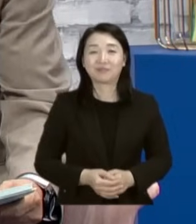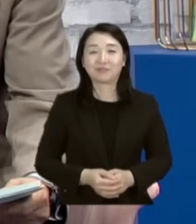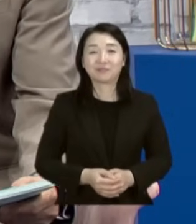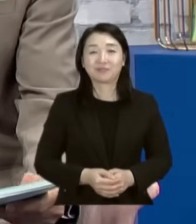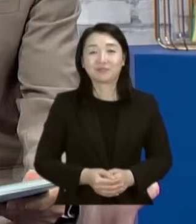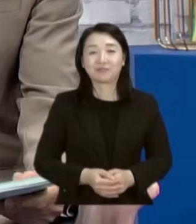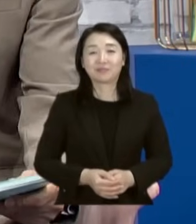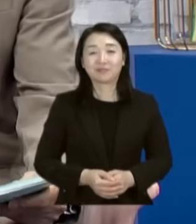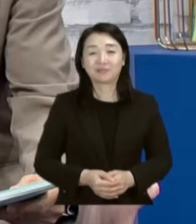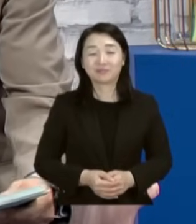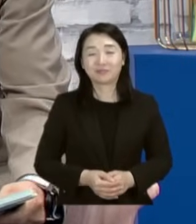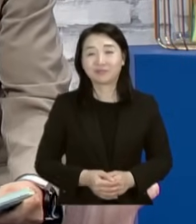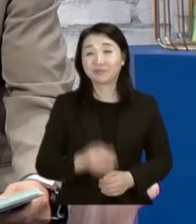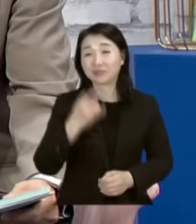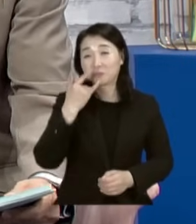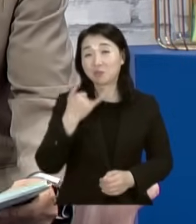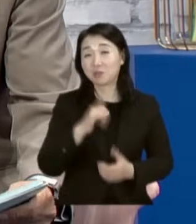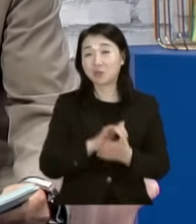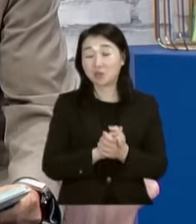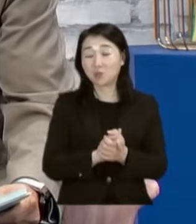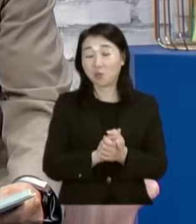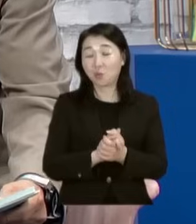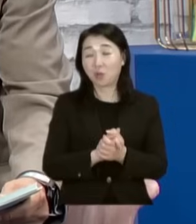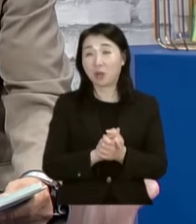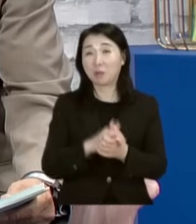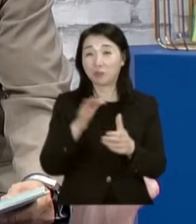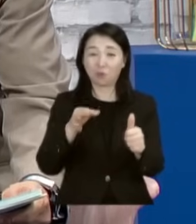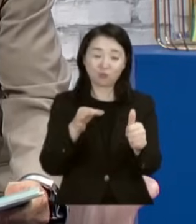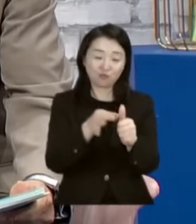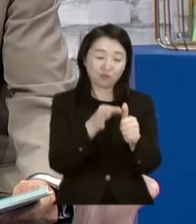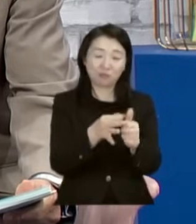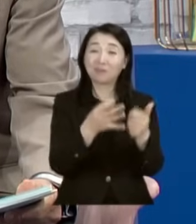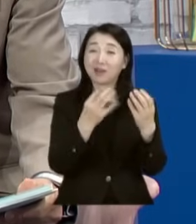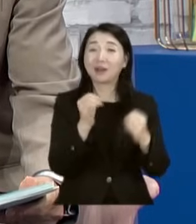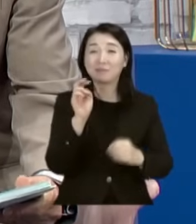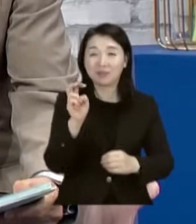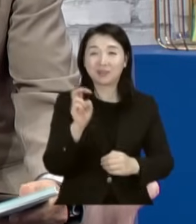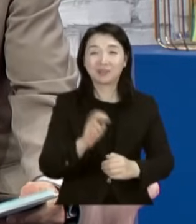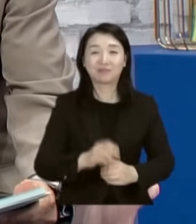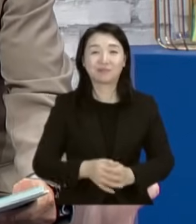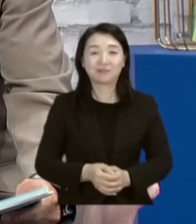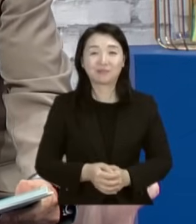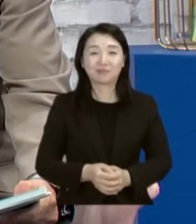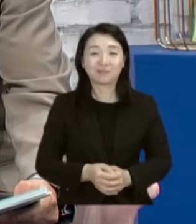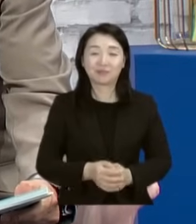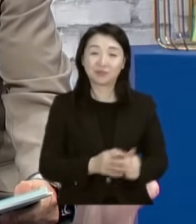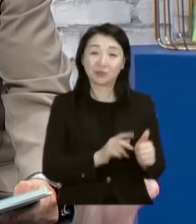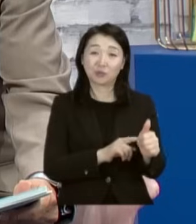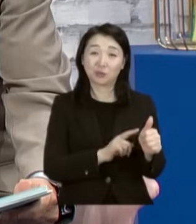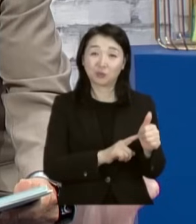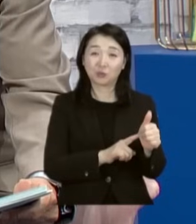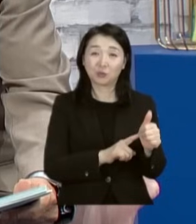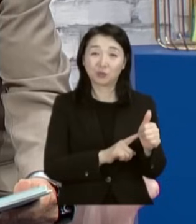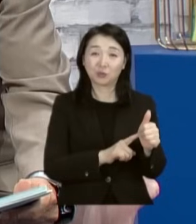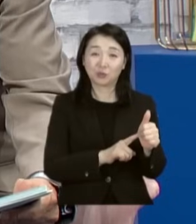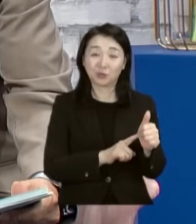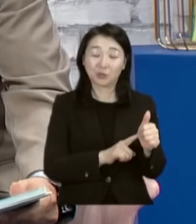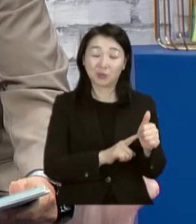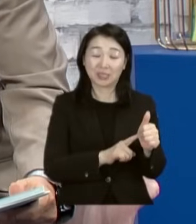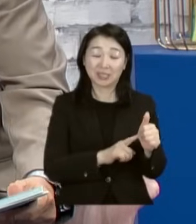아 자 그러면 부모님들 기도도 많이 했고 재정적인 후원도 많이 했을 거예요 그죠 네네 자 우리 구원철